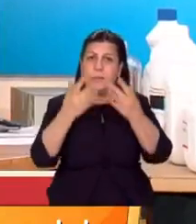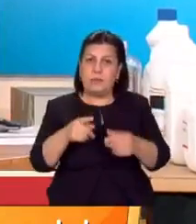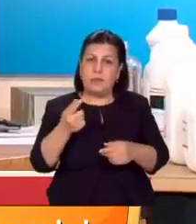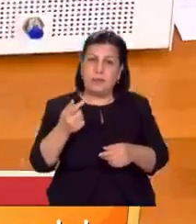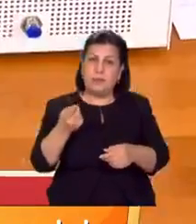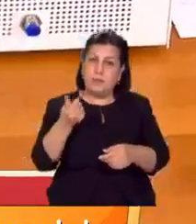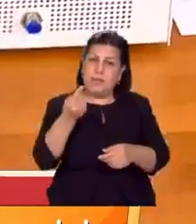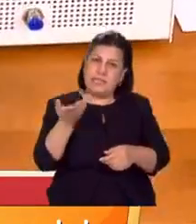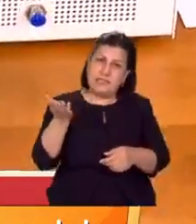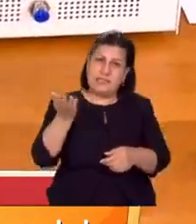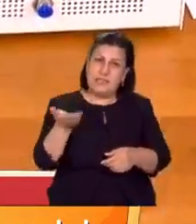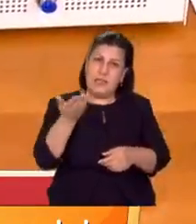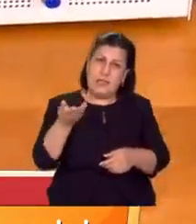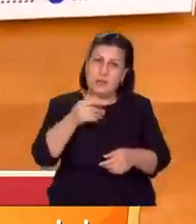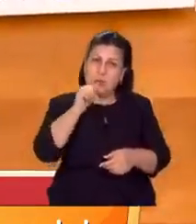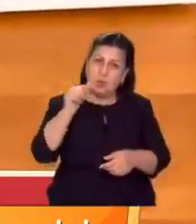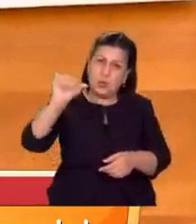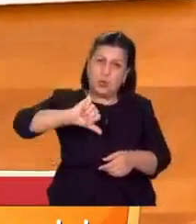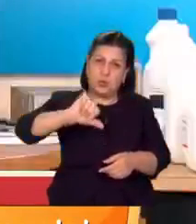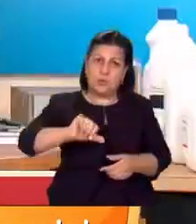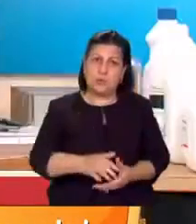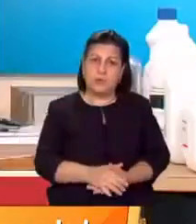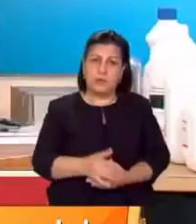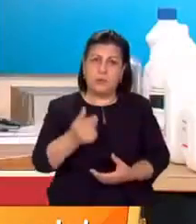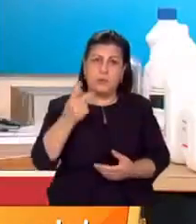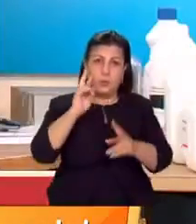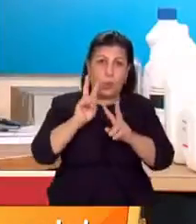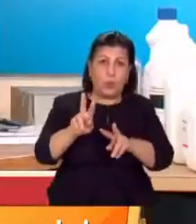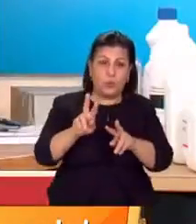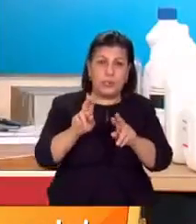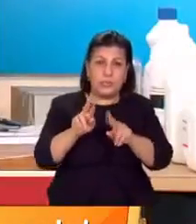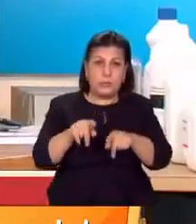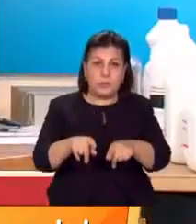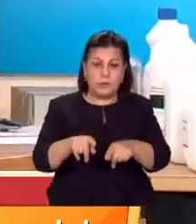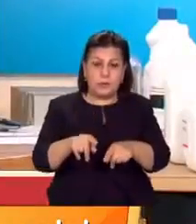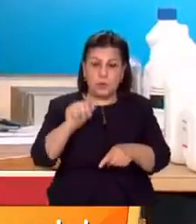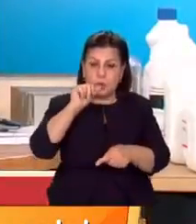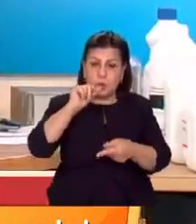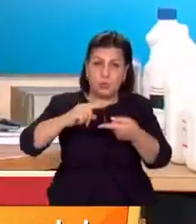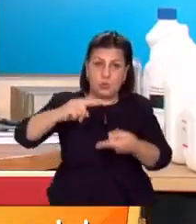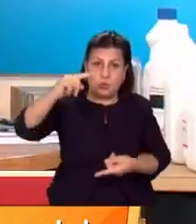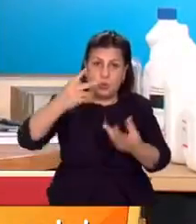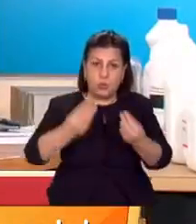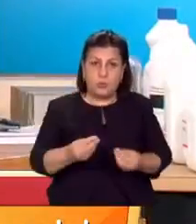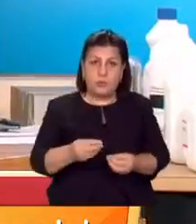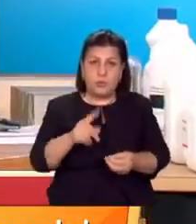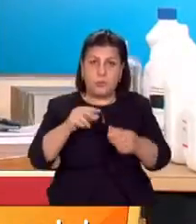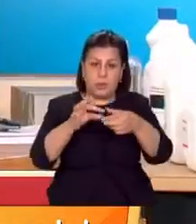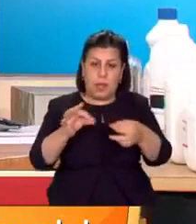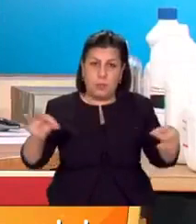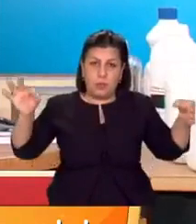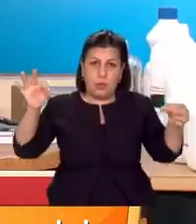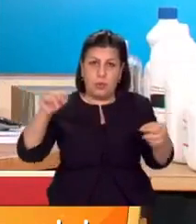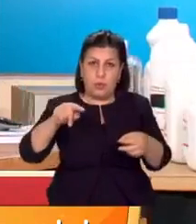o mi Evet şimdi gördüğünüz gibi elektrotların tepesine kadar su doldurmuş oldum buna bir